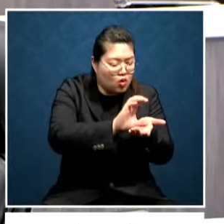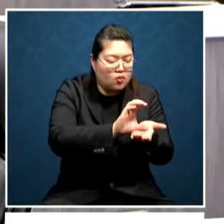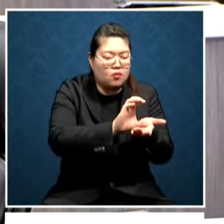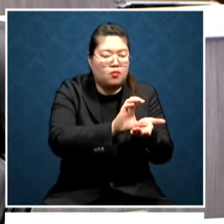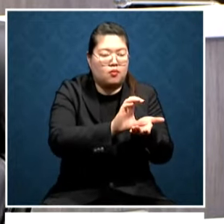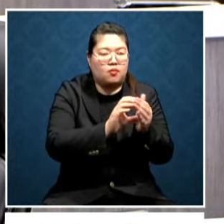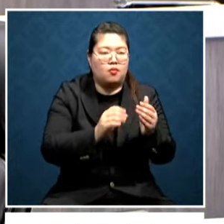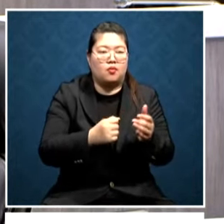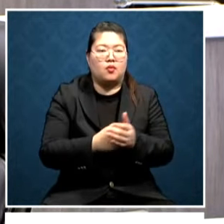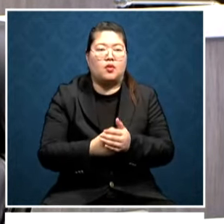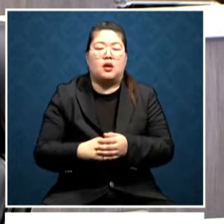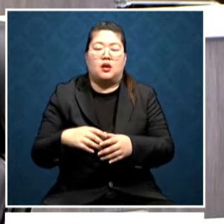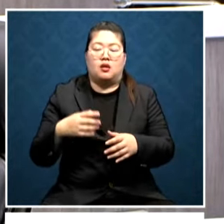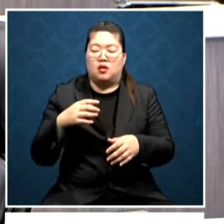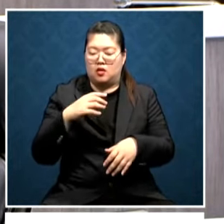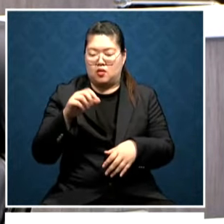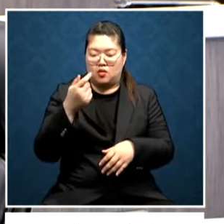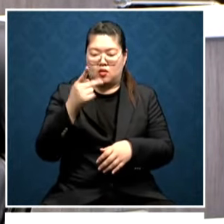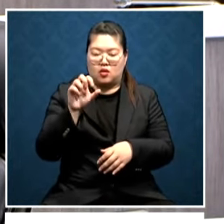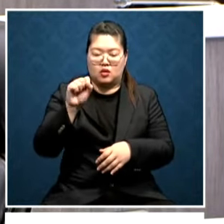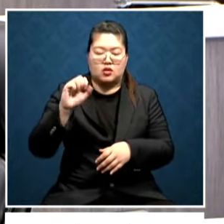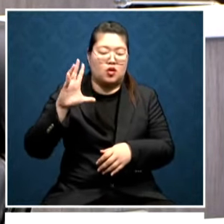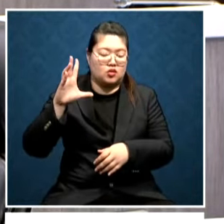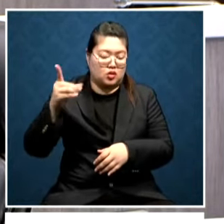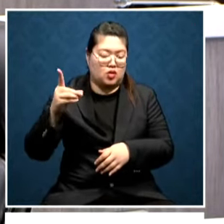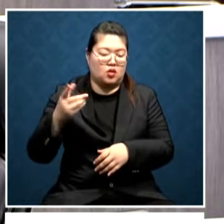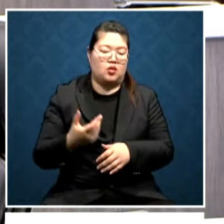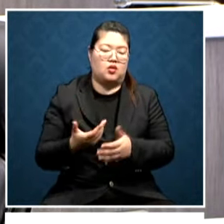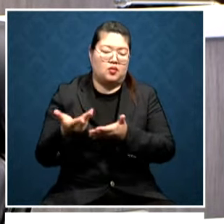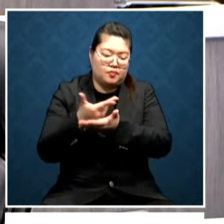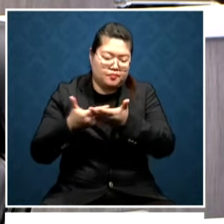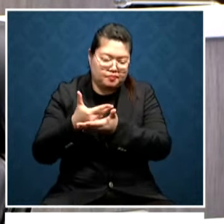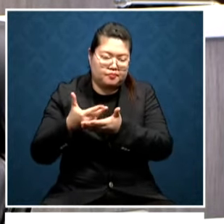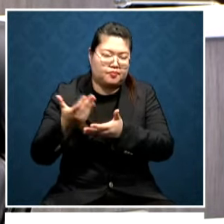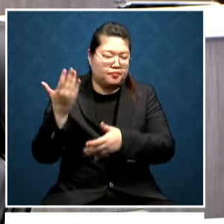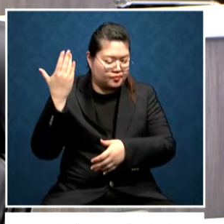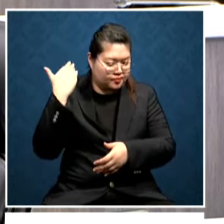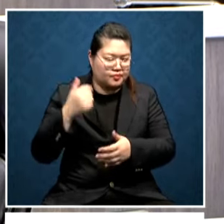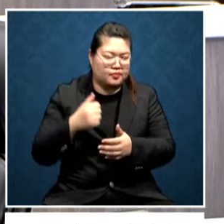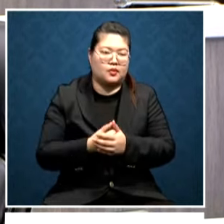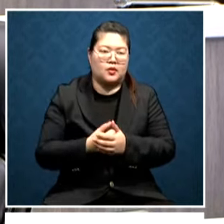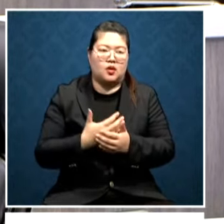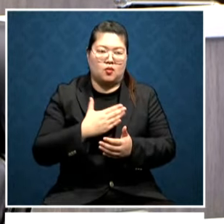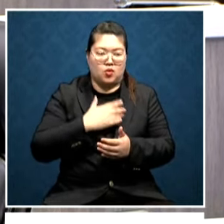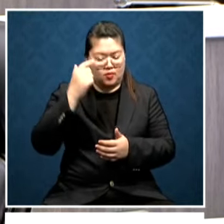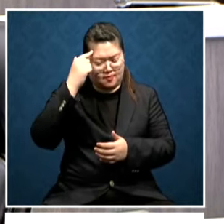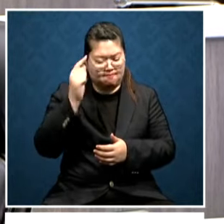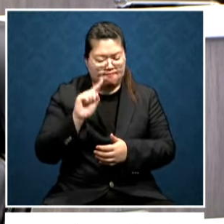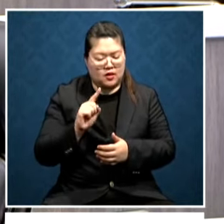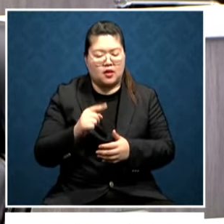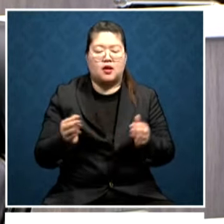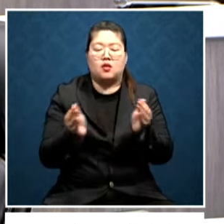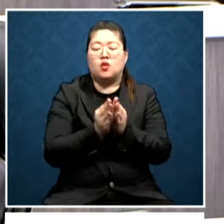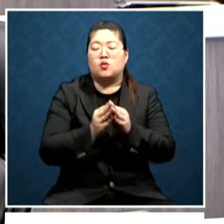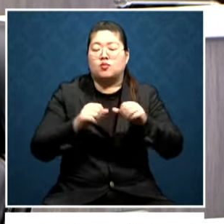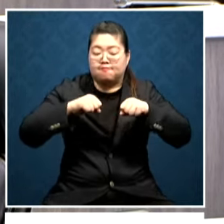ระราชบัญญัติยกเลิกคำสั่งคสช.โดยใช้กรรมาธิการเต็มสภาไปแล้วผมเห็นว่าร่างพระราชบัญญัติกับออกเสียงประชามติครั้งนี้น